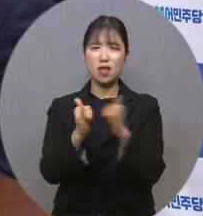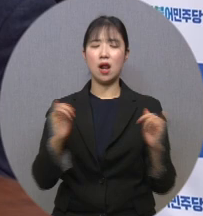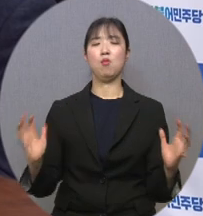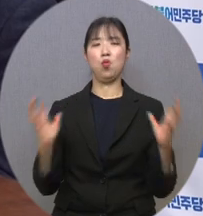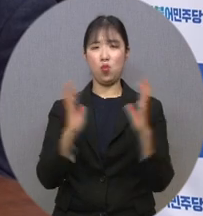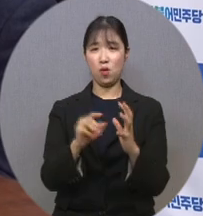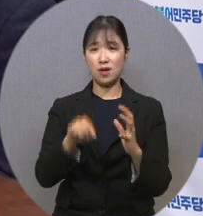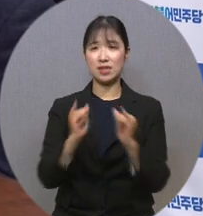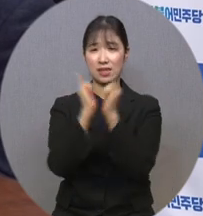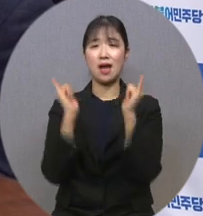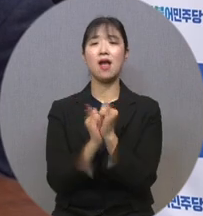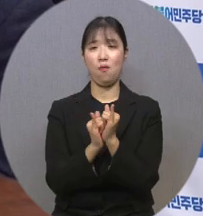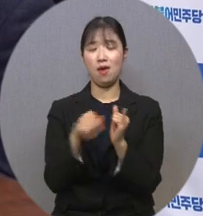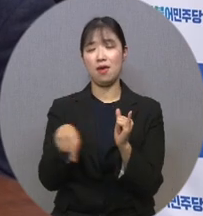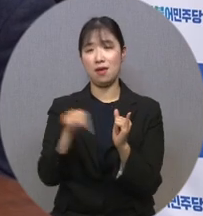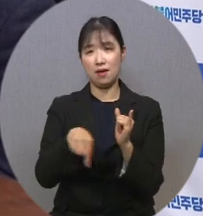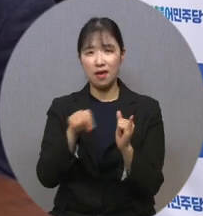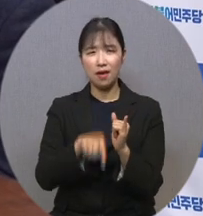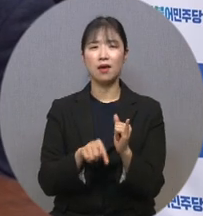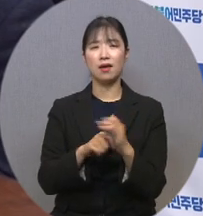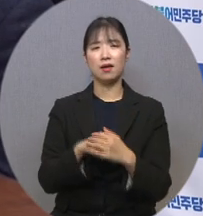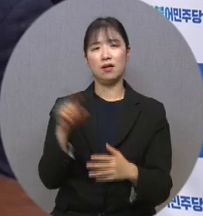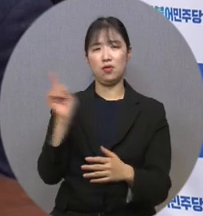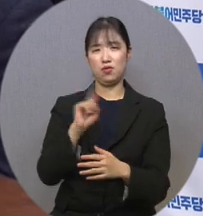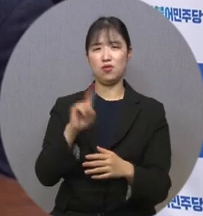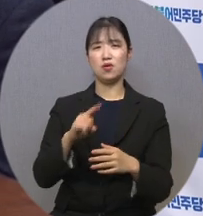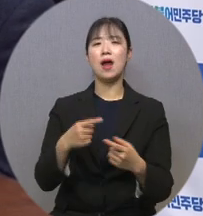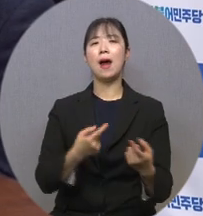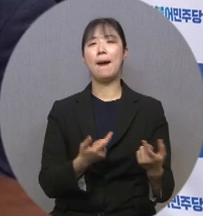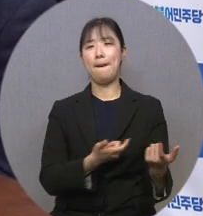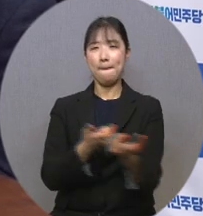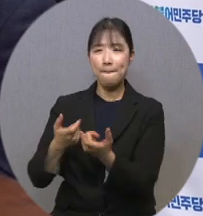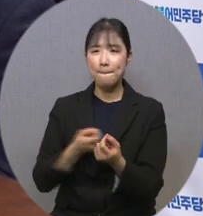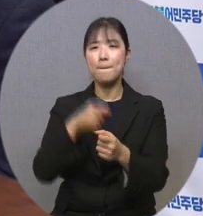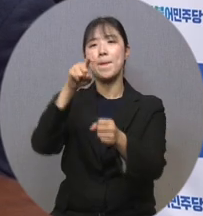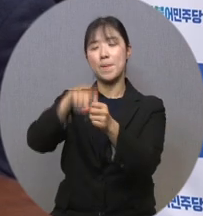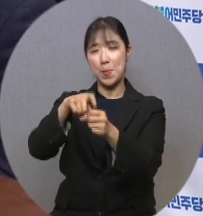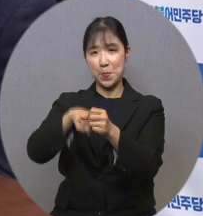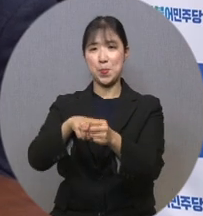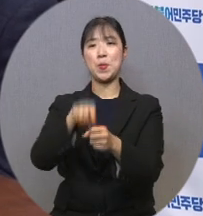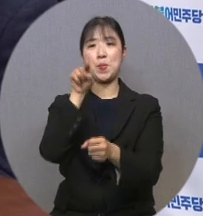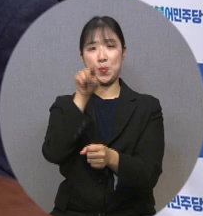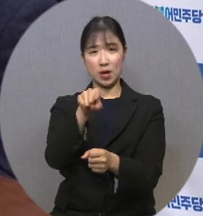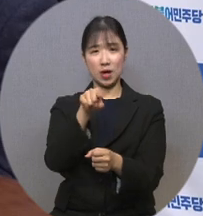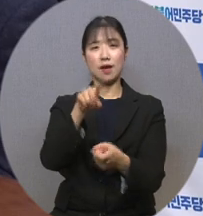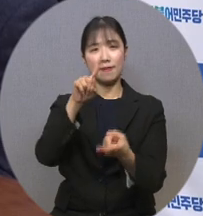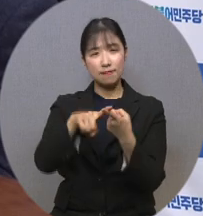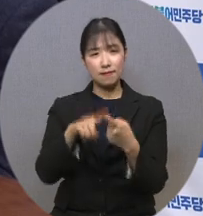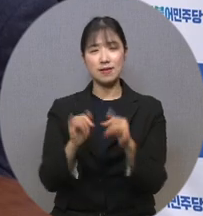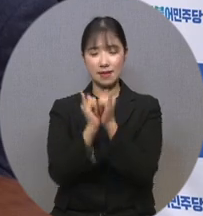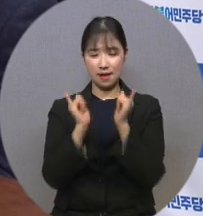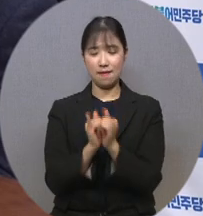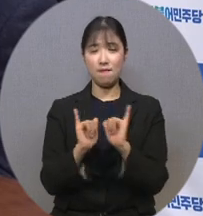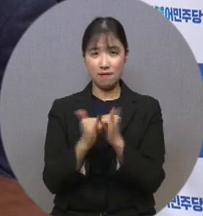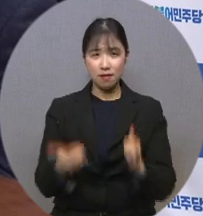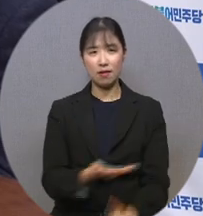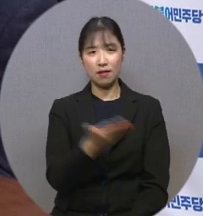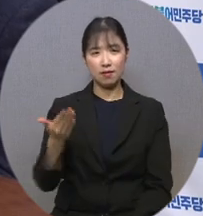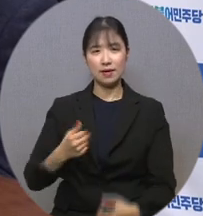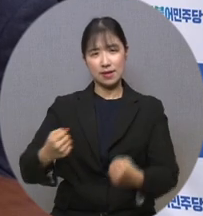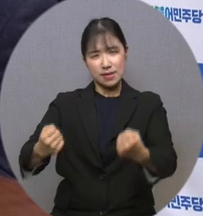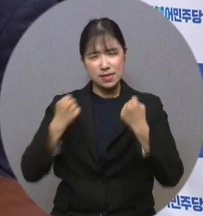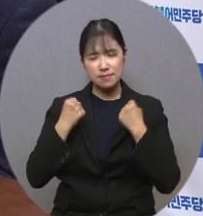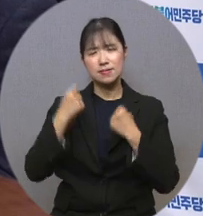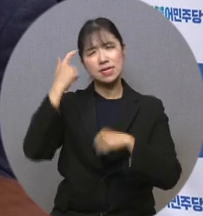이 사회 공동체에서 어떤 공동의 목표를 세우고 이에 대해서 사회 구성원들의 정력과